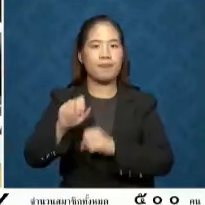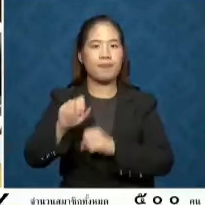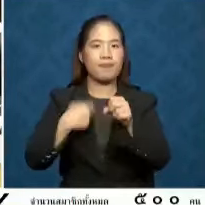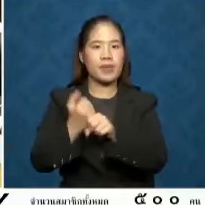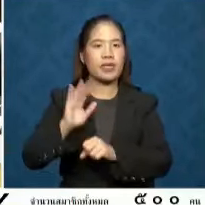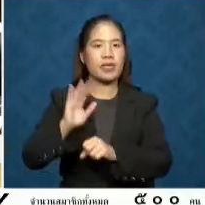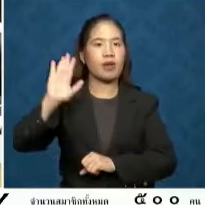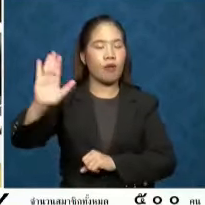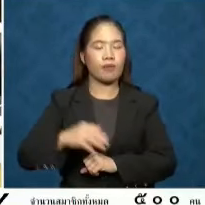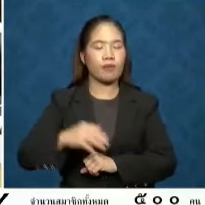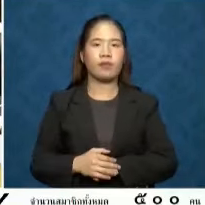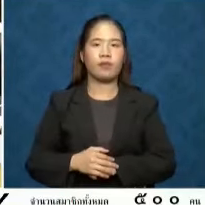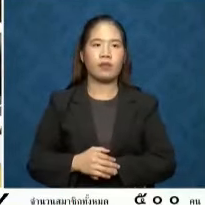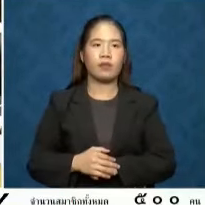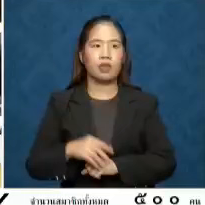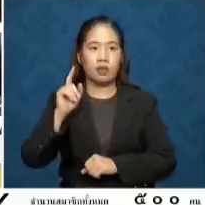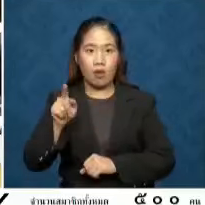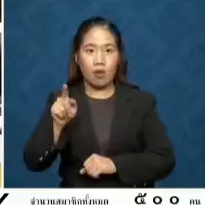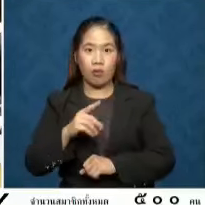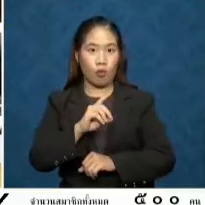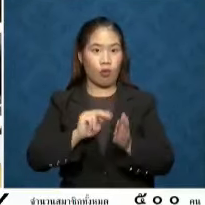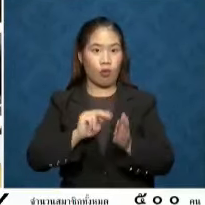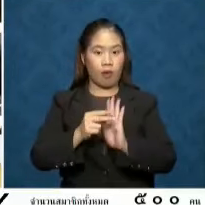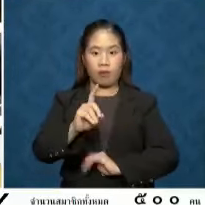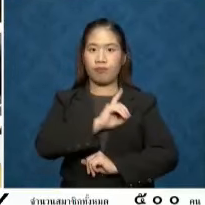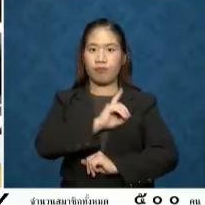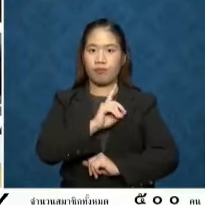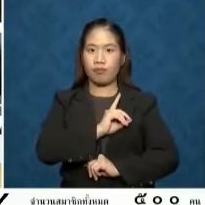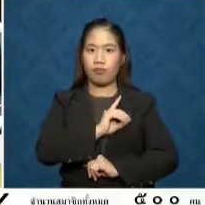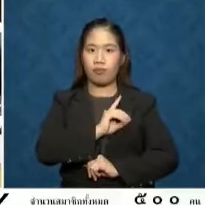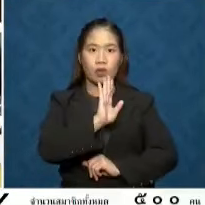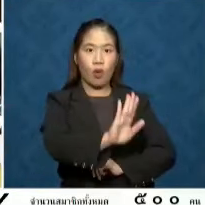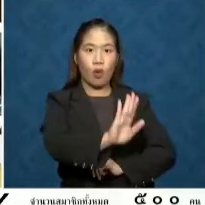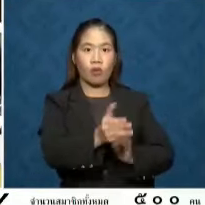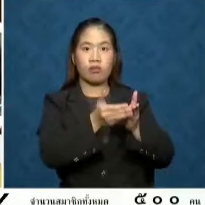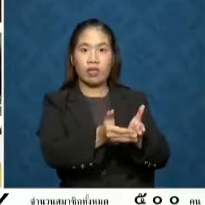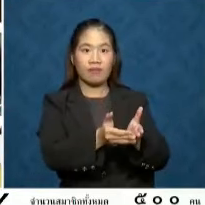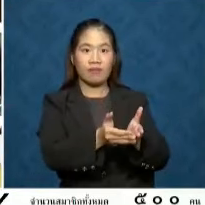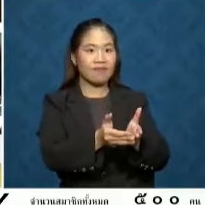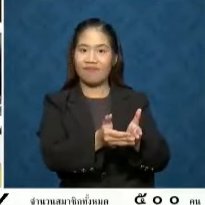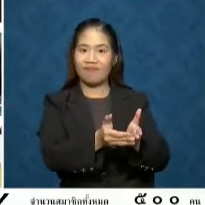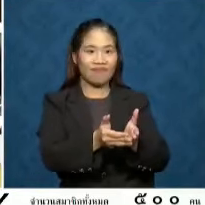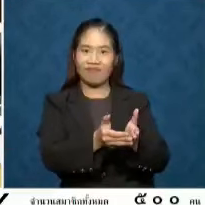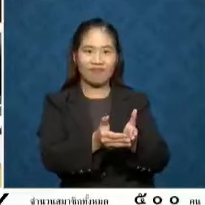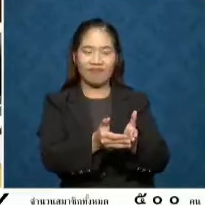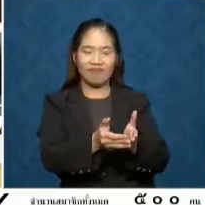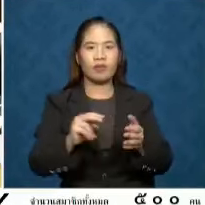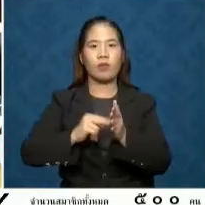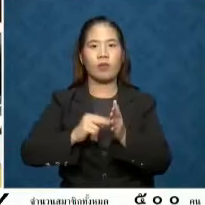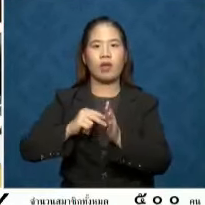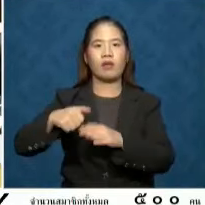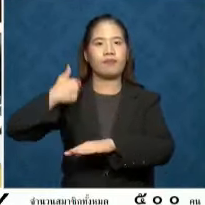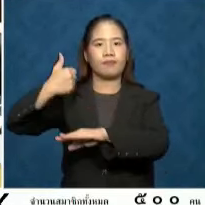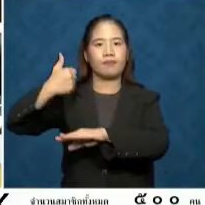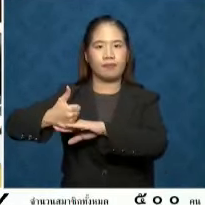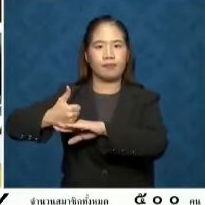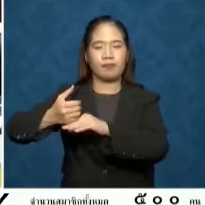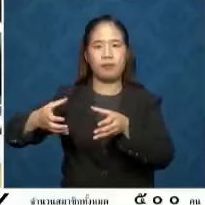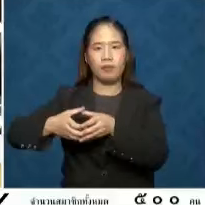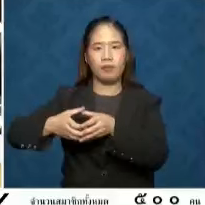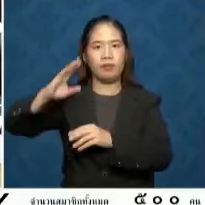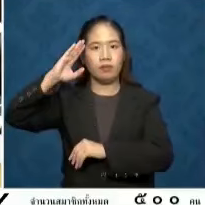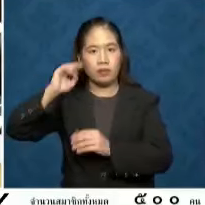ตรงนี้เนี่ยก็ต้องบอกว่าไม่ใช่ภารกิจของเรือนะครับผบ.กองเรือภาค1อันนี้ท่านก็ต้องรับผิดชอบที่สั่งออกไปทำอะไรที่ไม่ใช่ภารกิจ